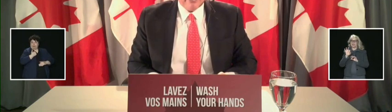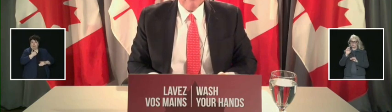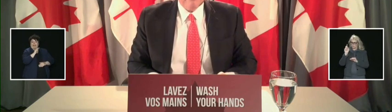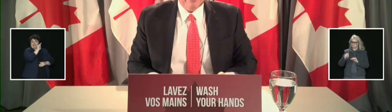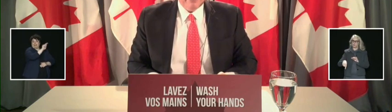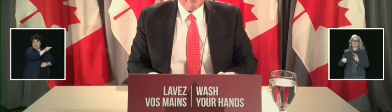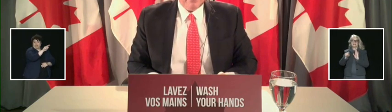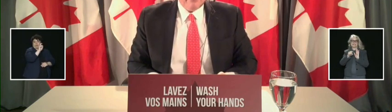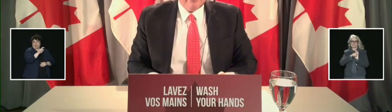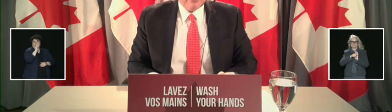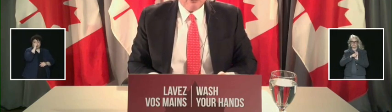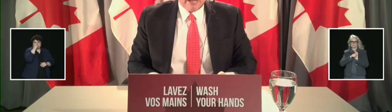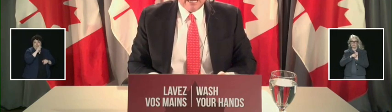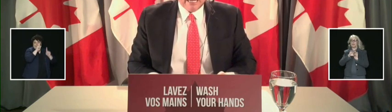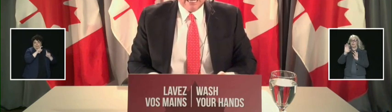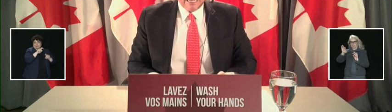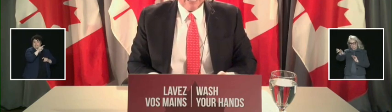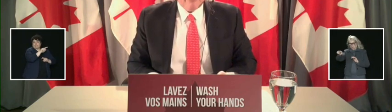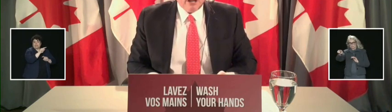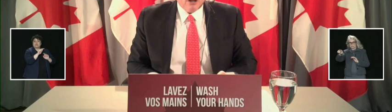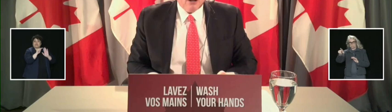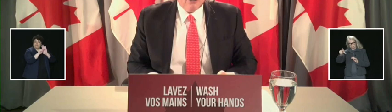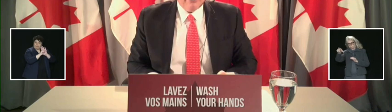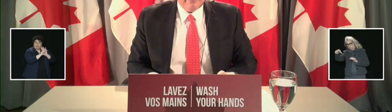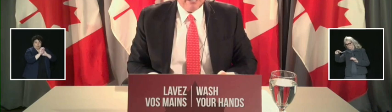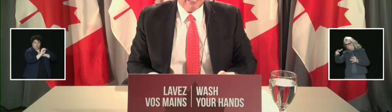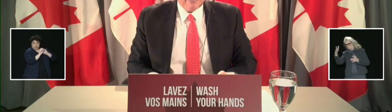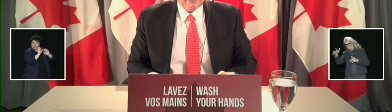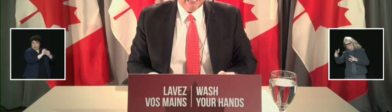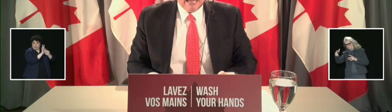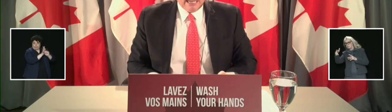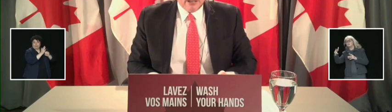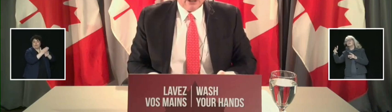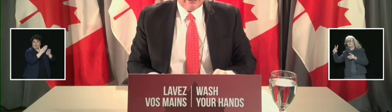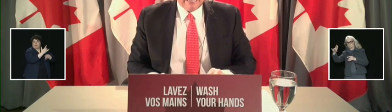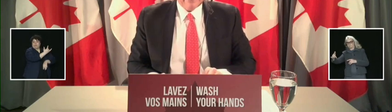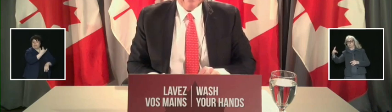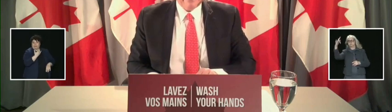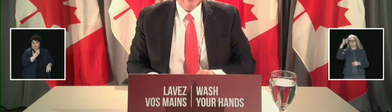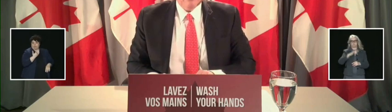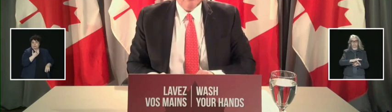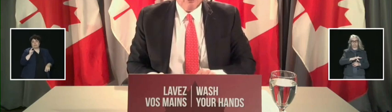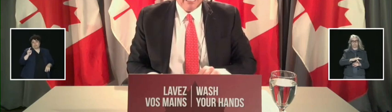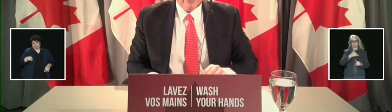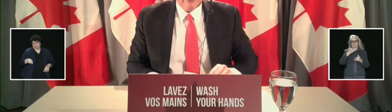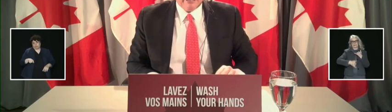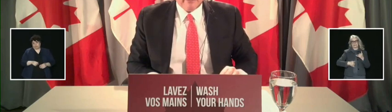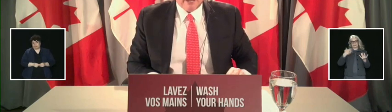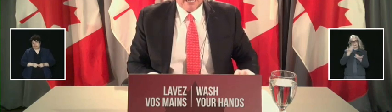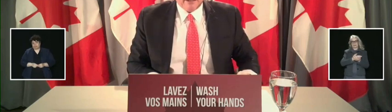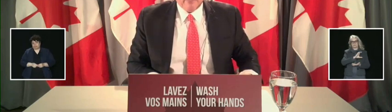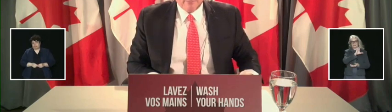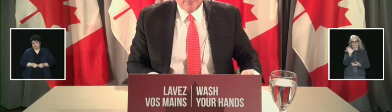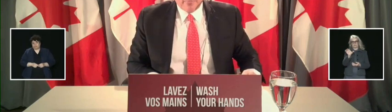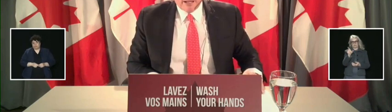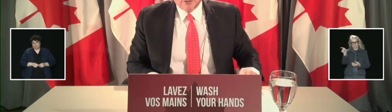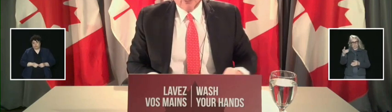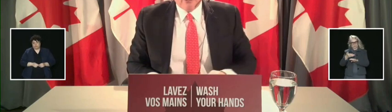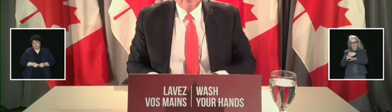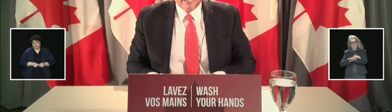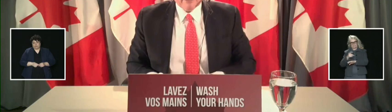la COVID-19 effectué avant le départ à leur dernier point de départ.